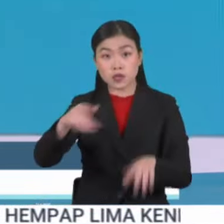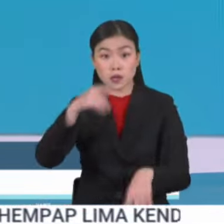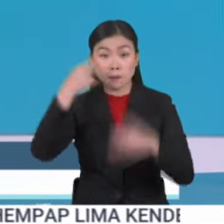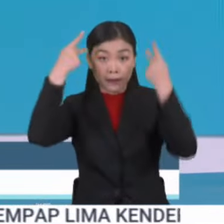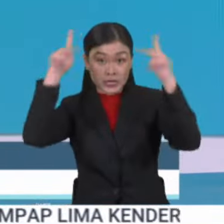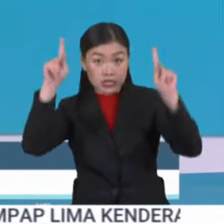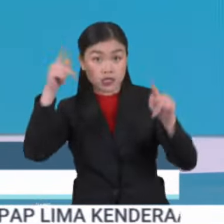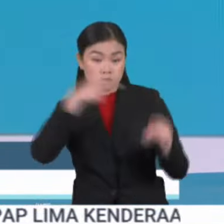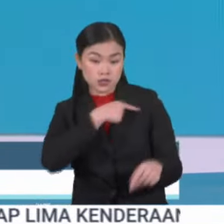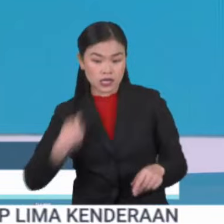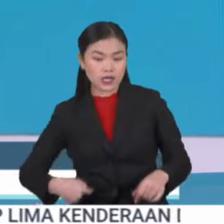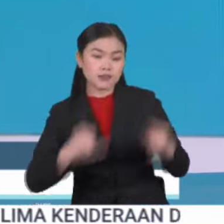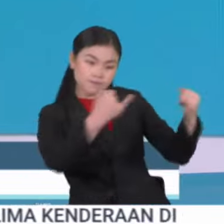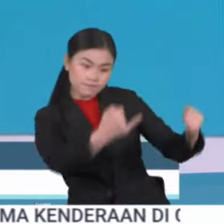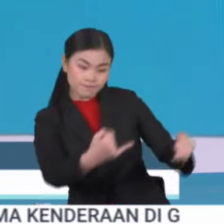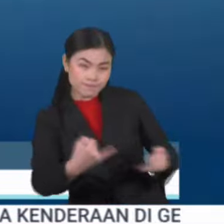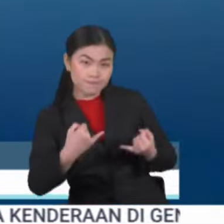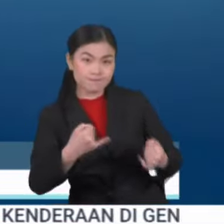Xi Jinping.